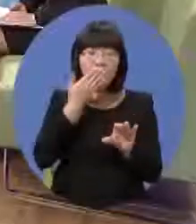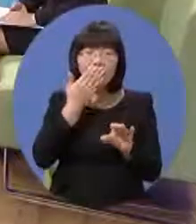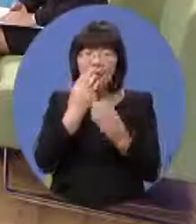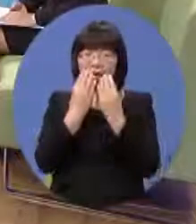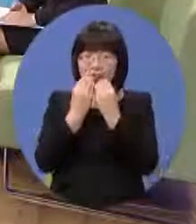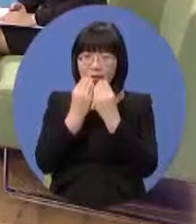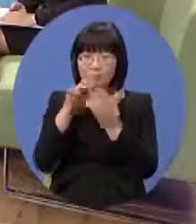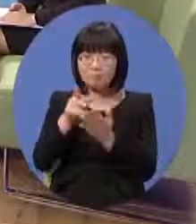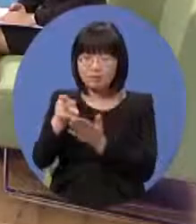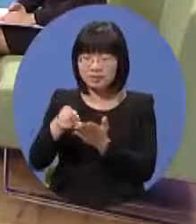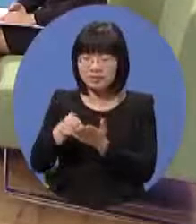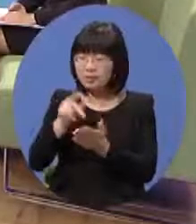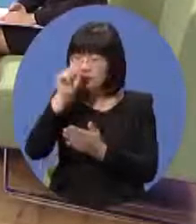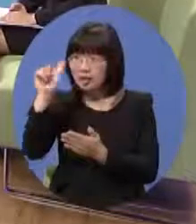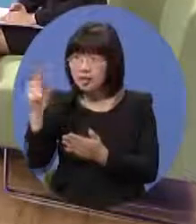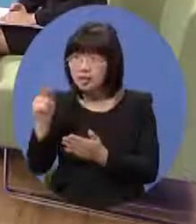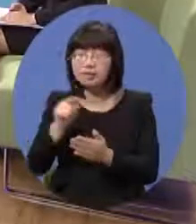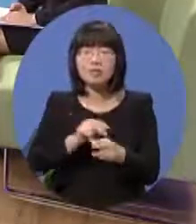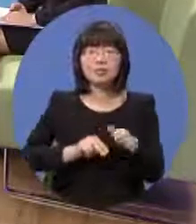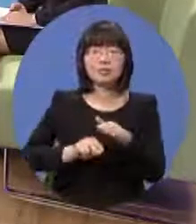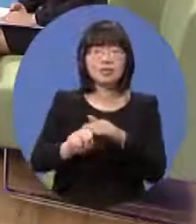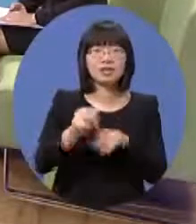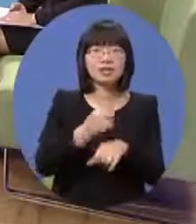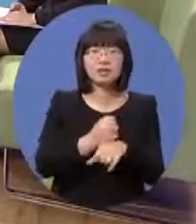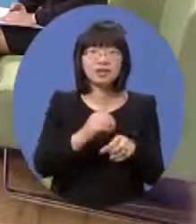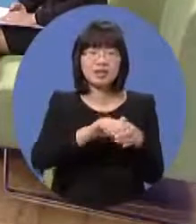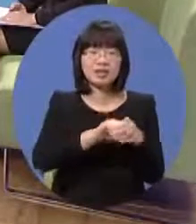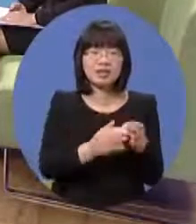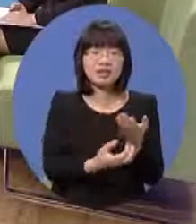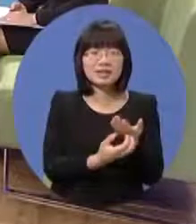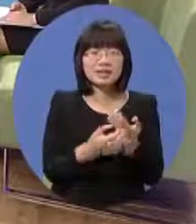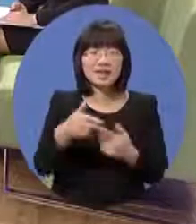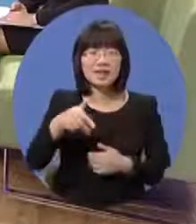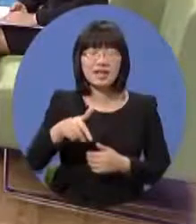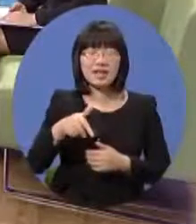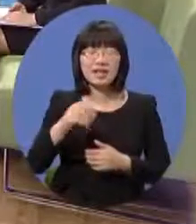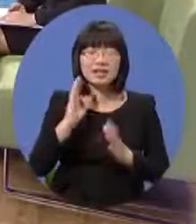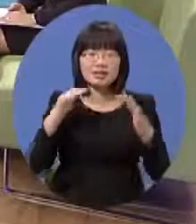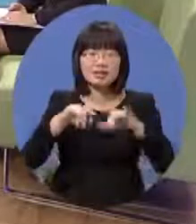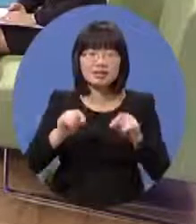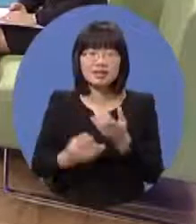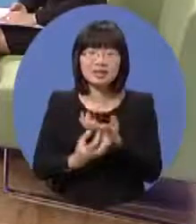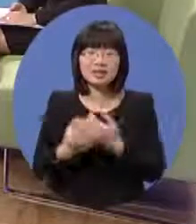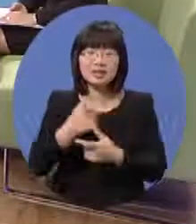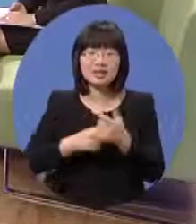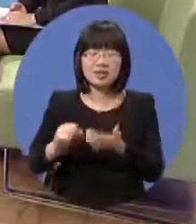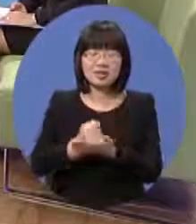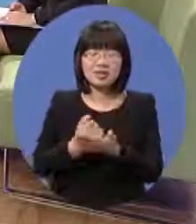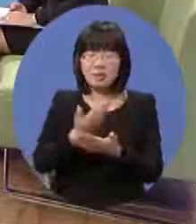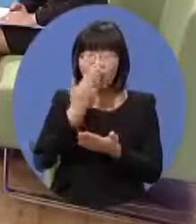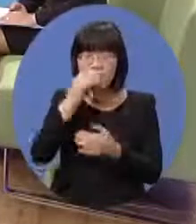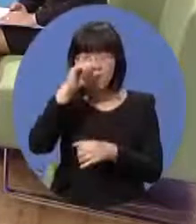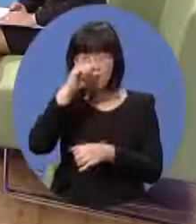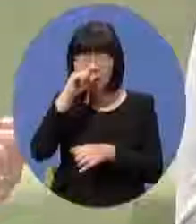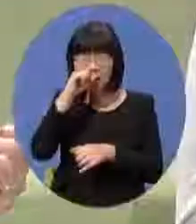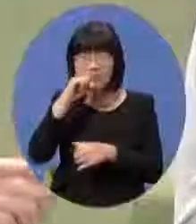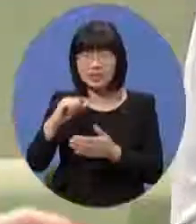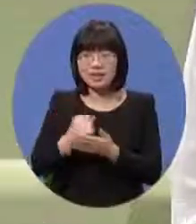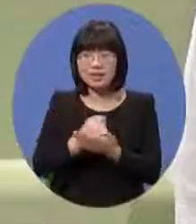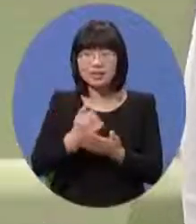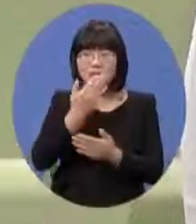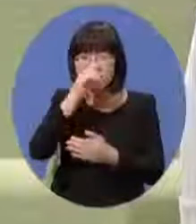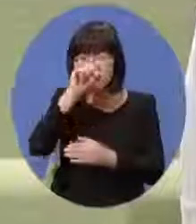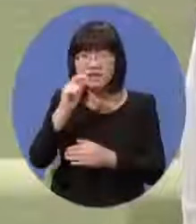좋아해요? 햄버거 피자를 오히려 피하고요. 된장찌개랑 김치찌개 비벼먹는 걸 더 좋아하더라고요. 근데 비벼먹는 것도 좋지